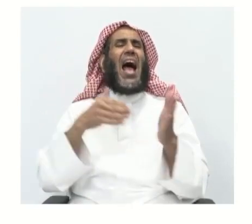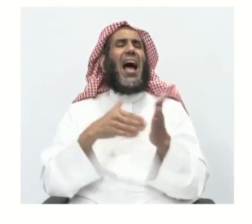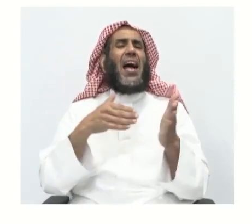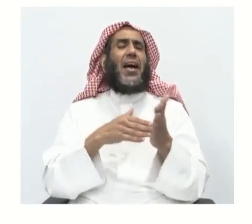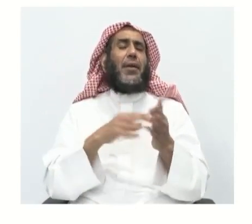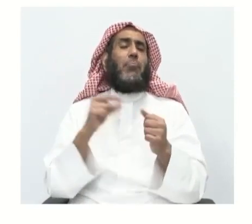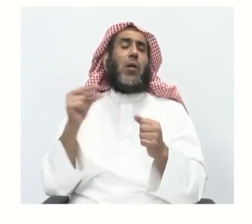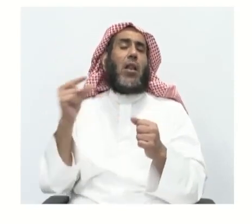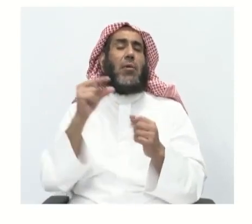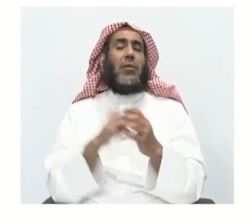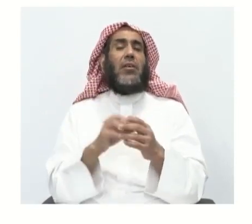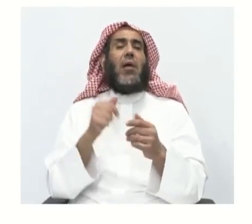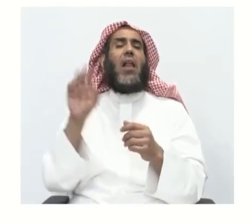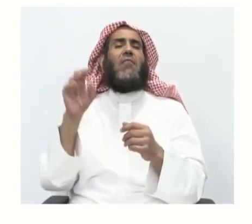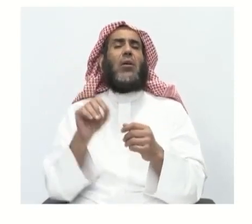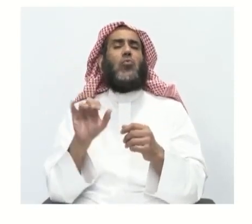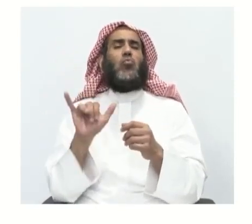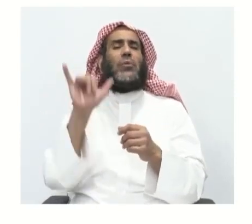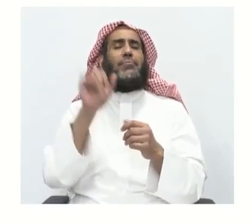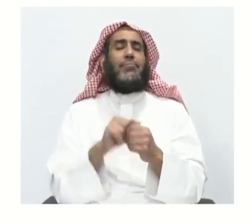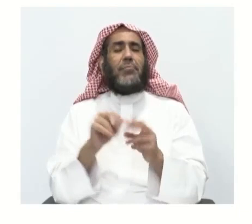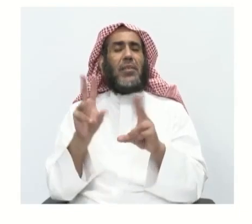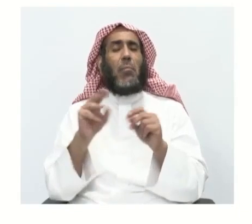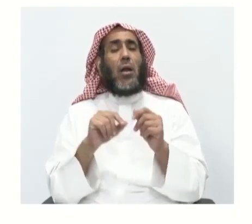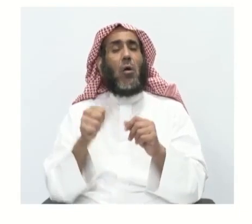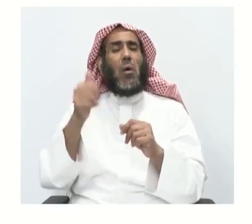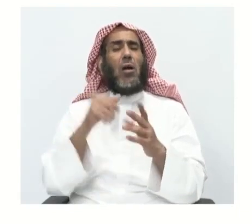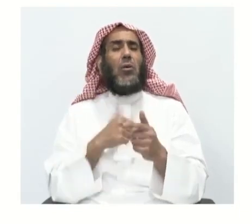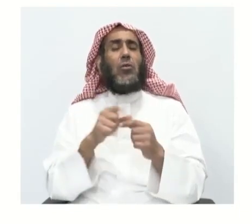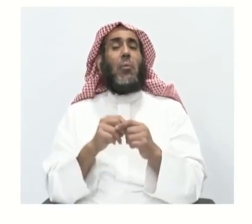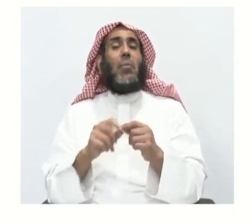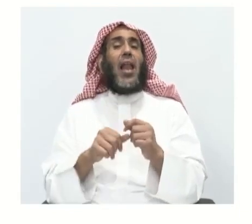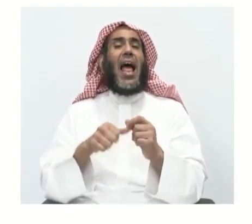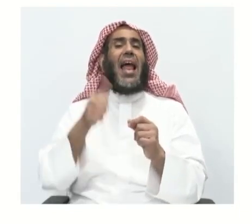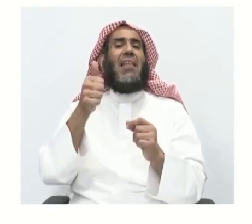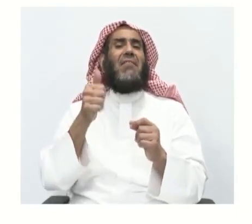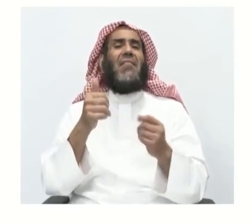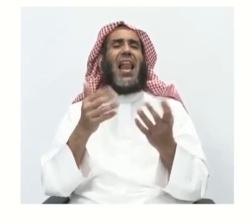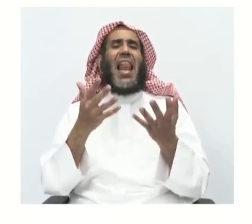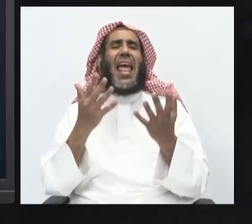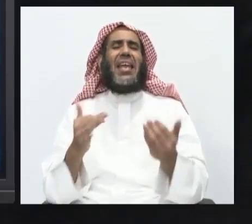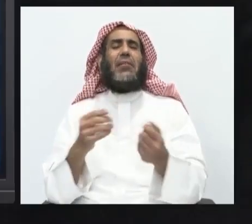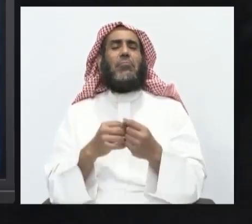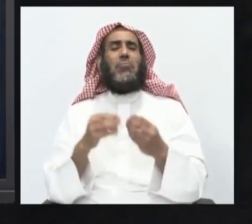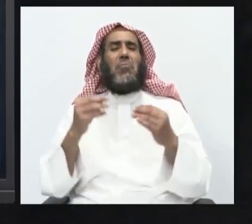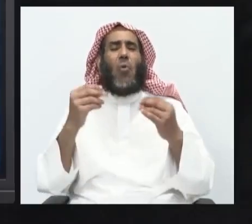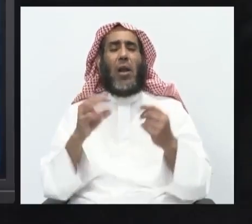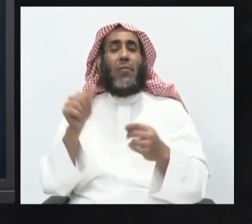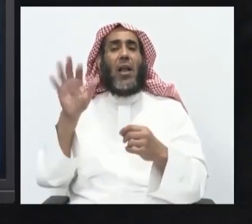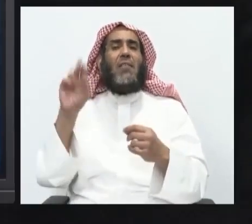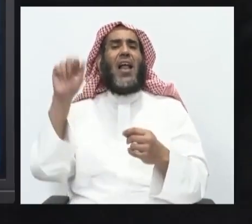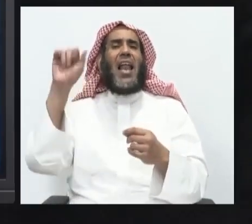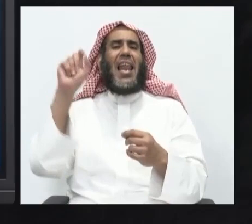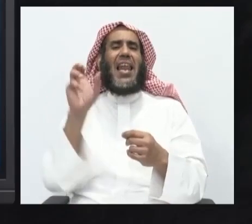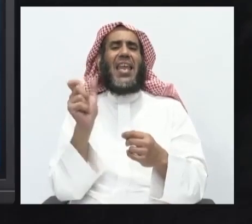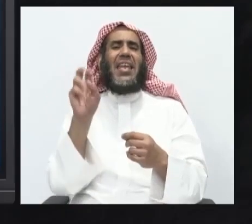اخر الكلمه هي الف مقصوره كما انهما تسميان بالالف اللينه ايضا مسمى الف مقصوره والف